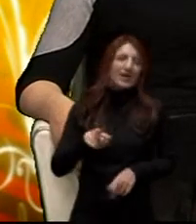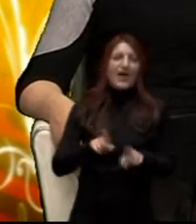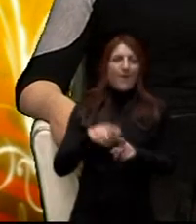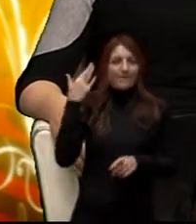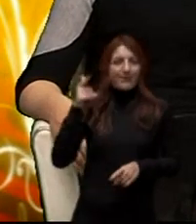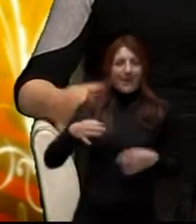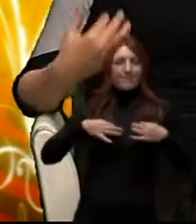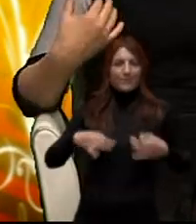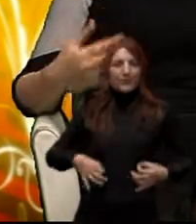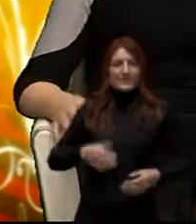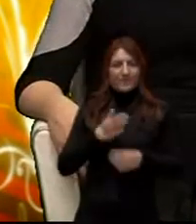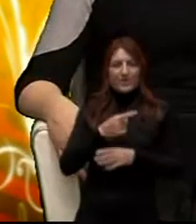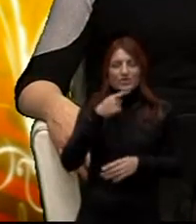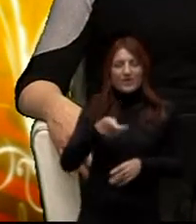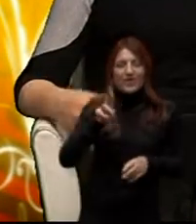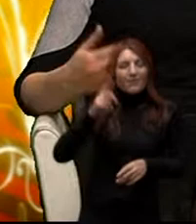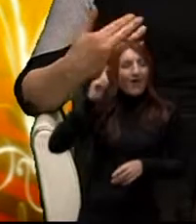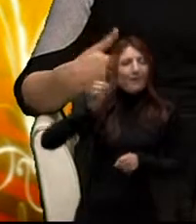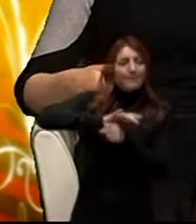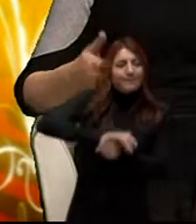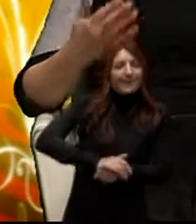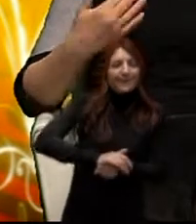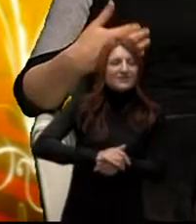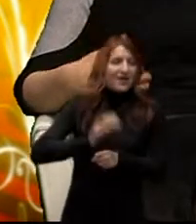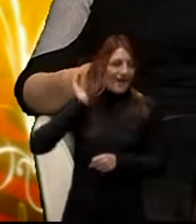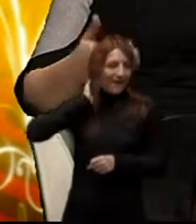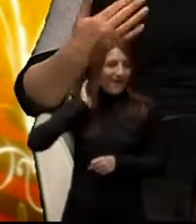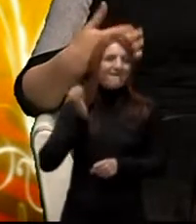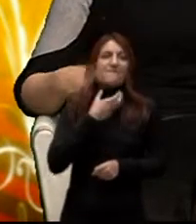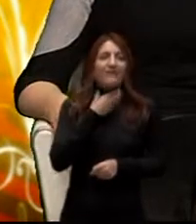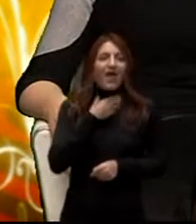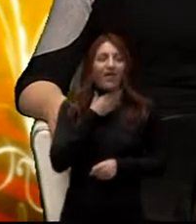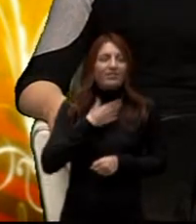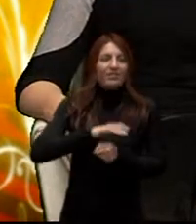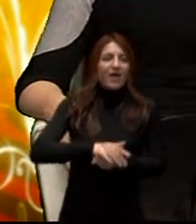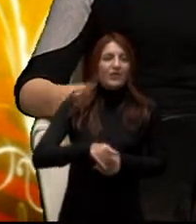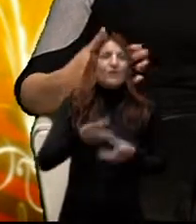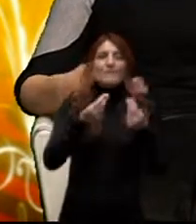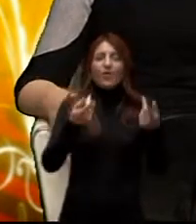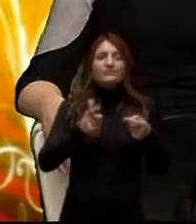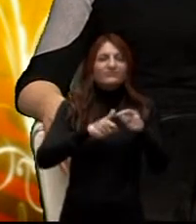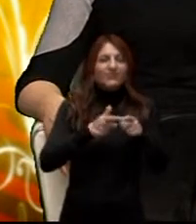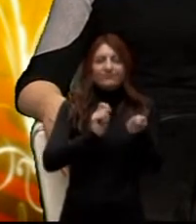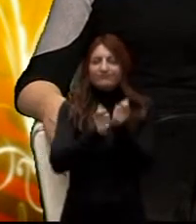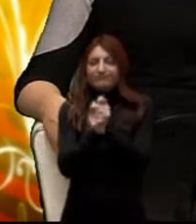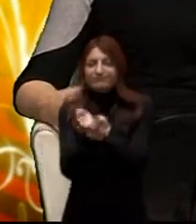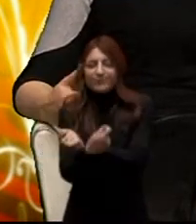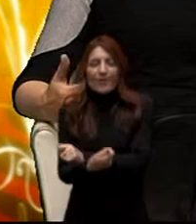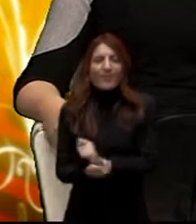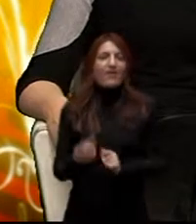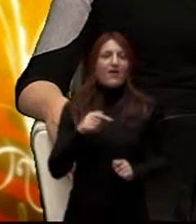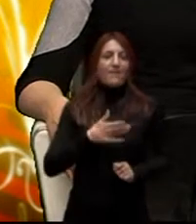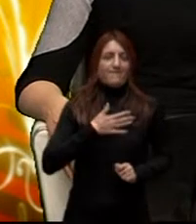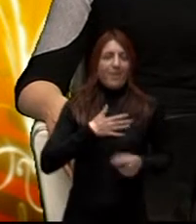prije toga govorila, nastane pritisak na vratu. Znači tu je cijeli jedan ciklus se onako promijeni, zapravo puno stvari se promijeni u